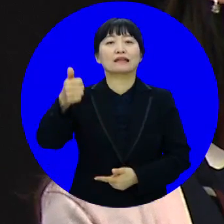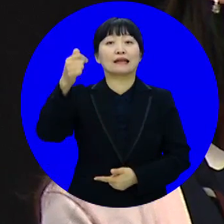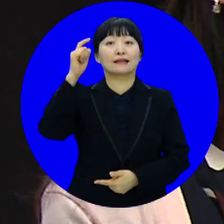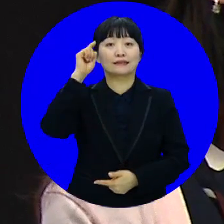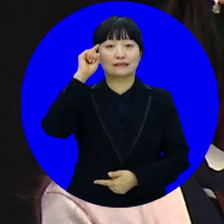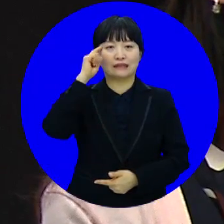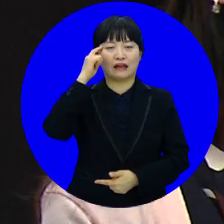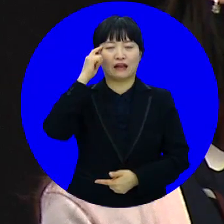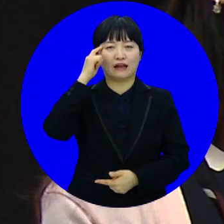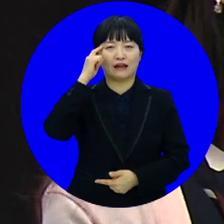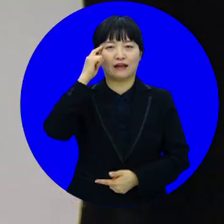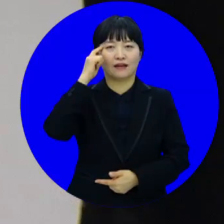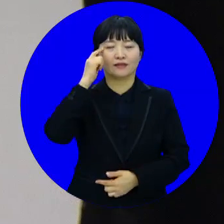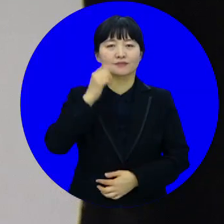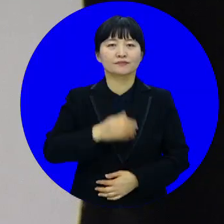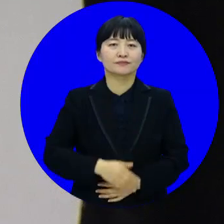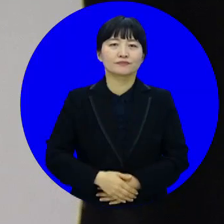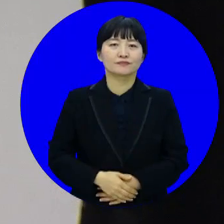근데